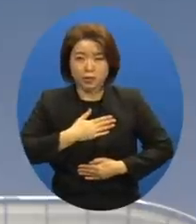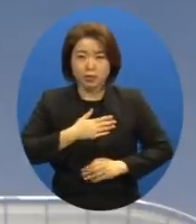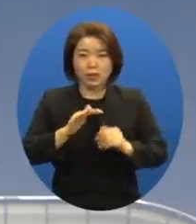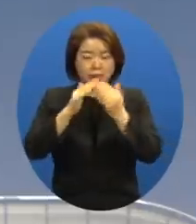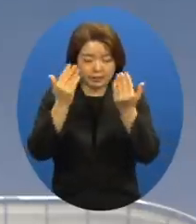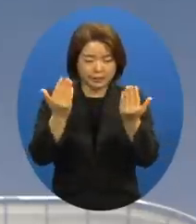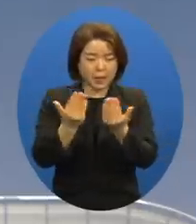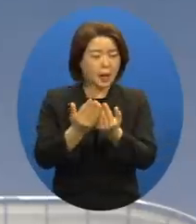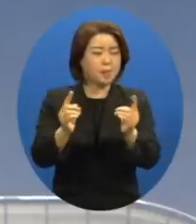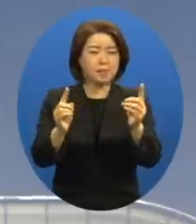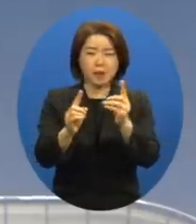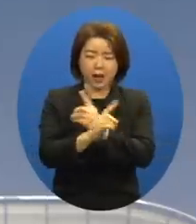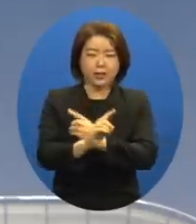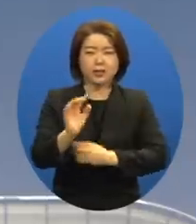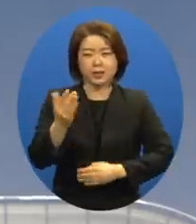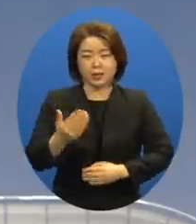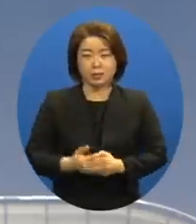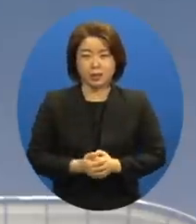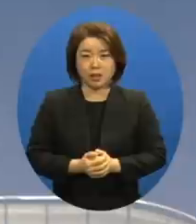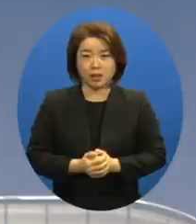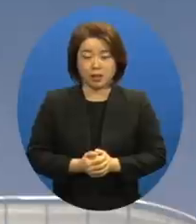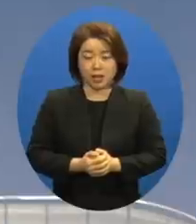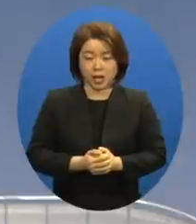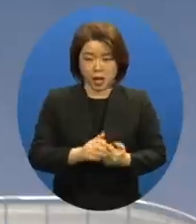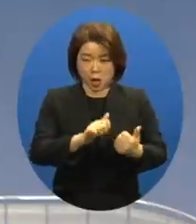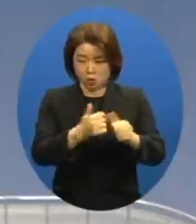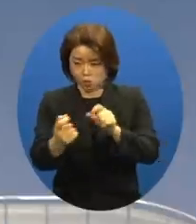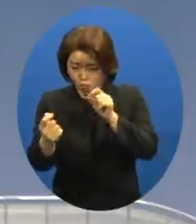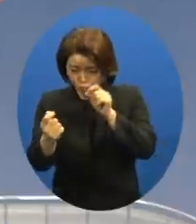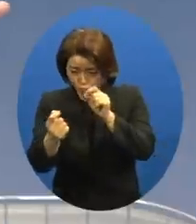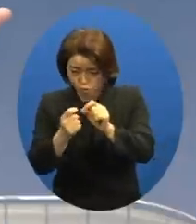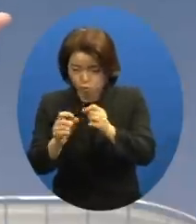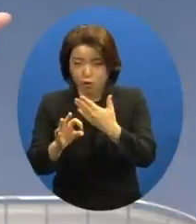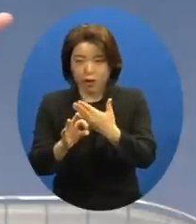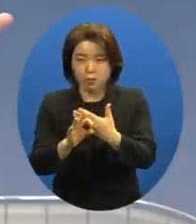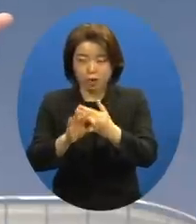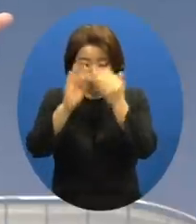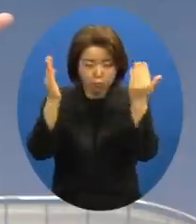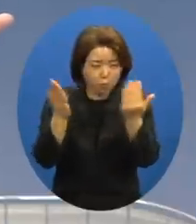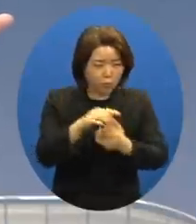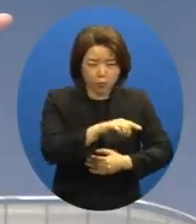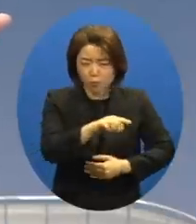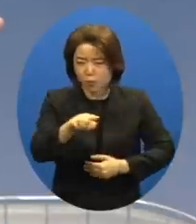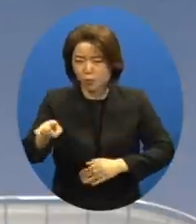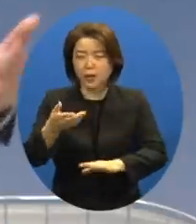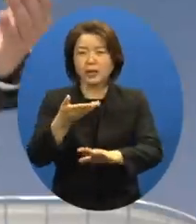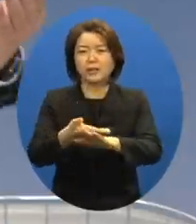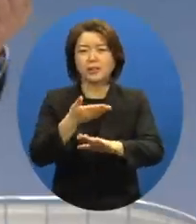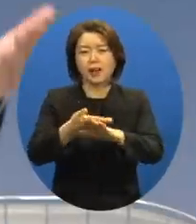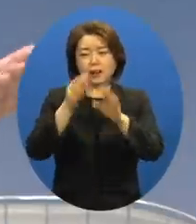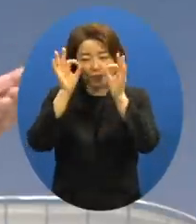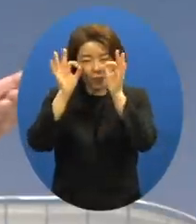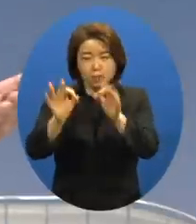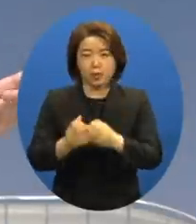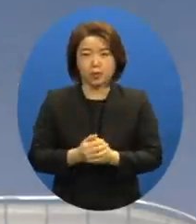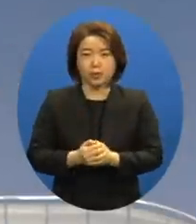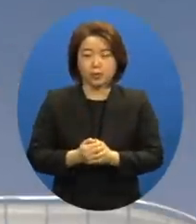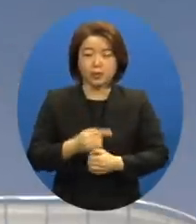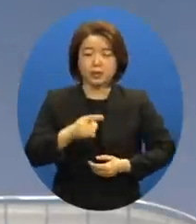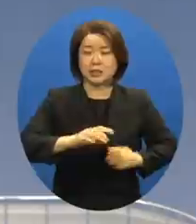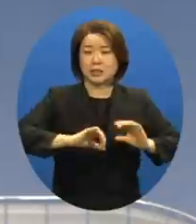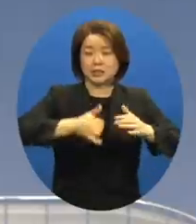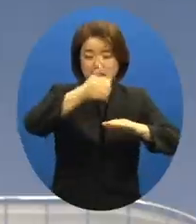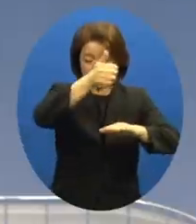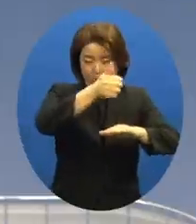다 바뀌게 됩니다 죽음이 눈앞에 5권 하면 모든게 다 달리 보이는 거죠 이 세상 마지막 날에도